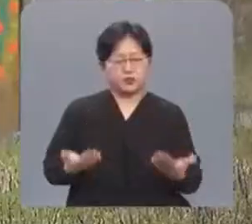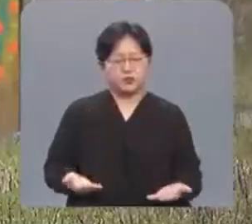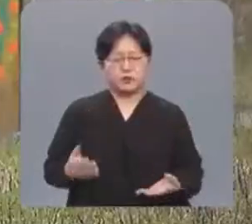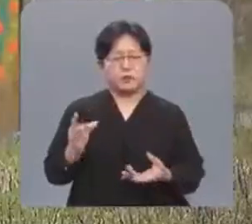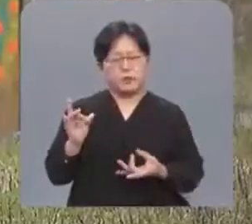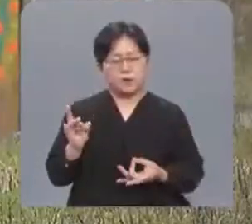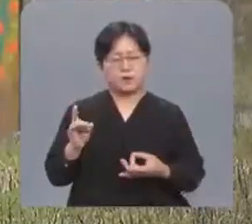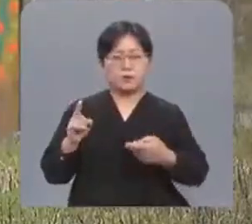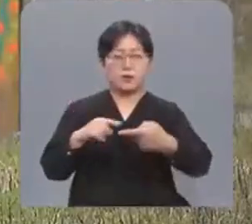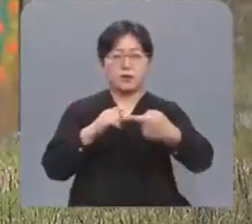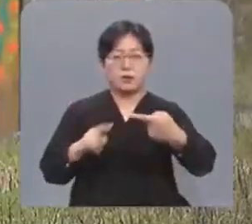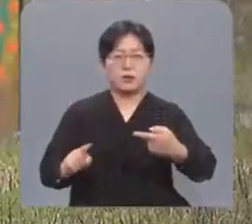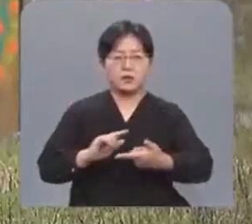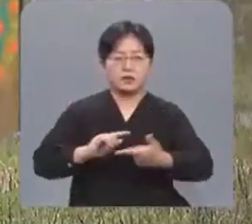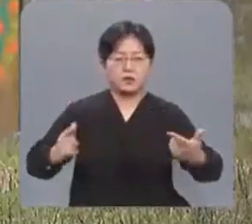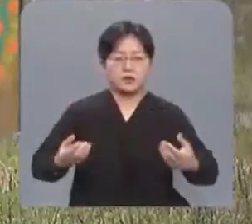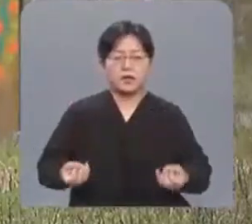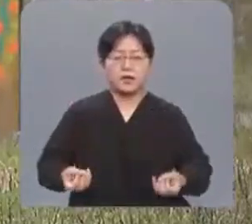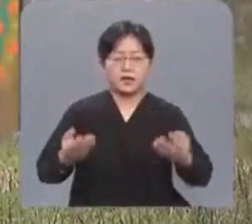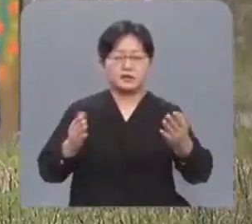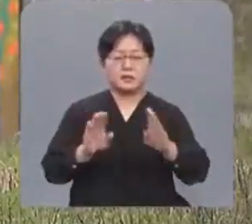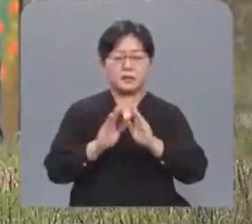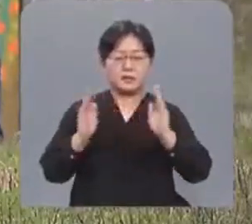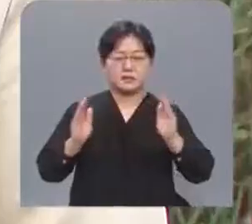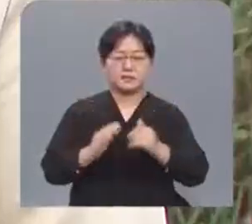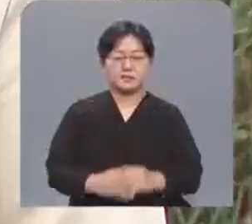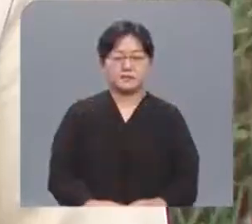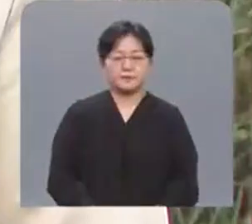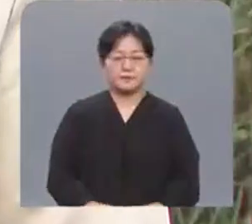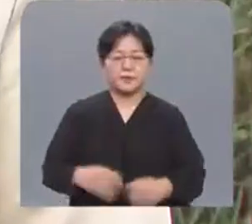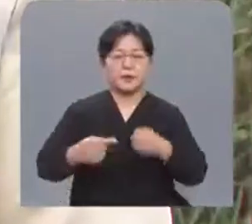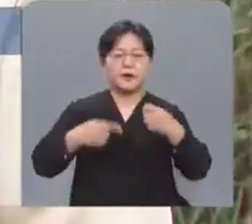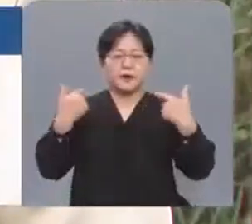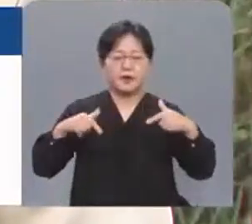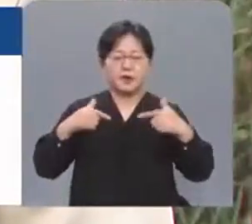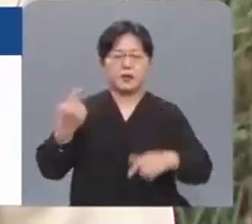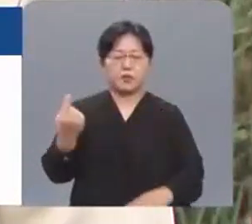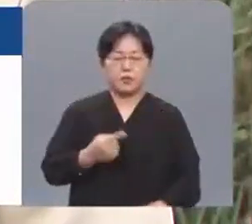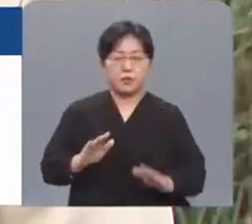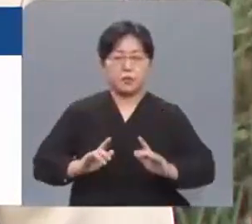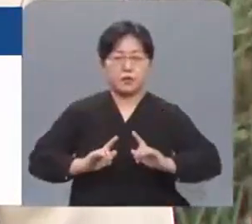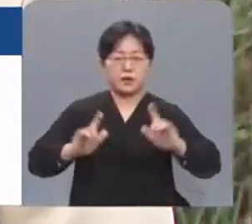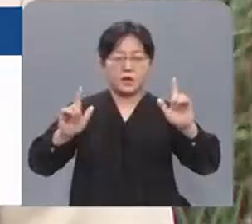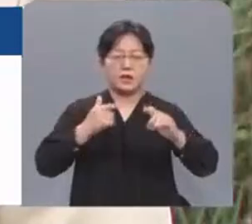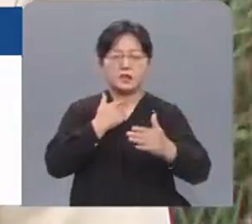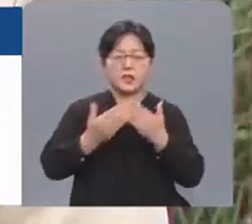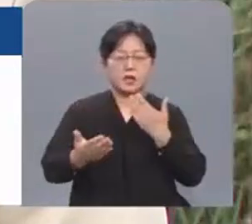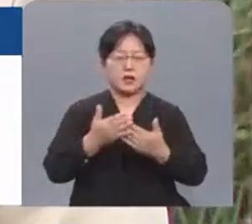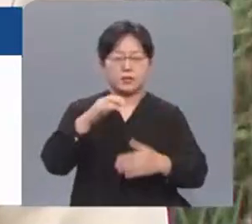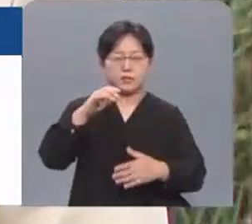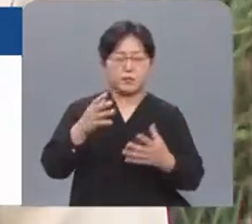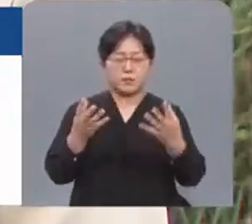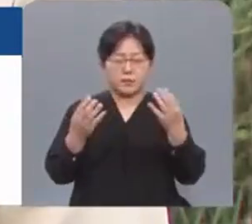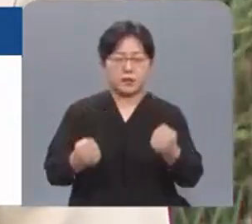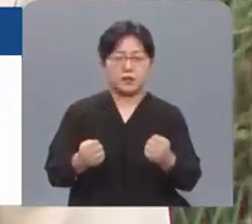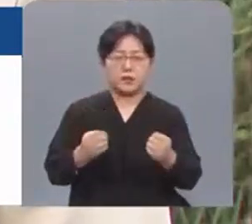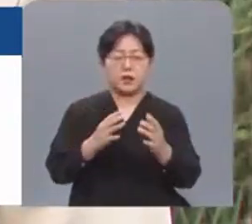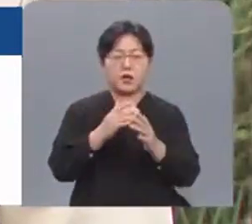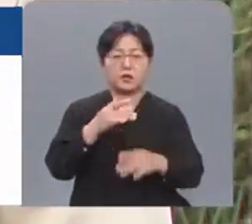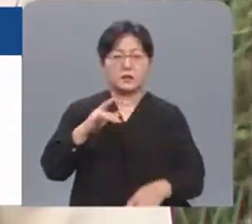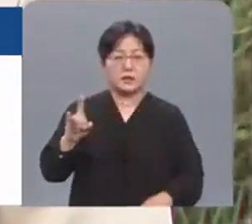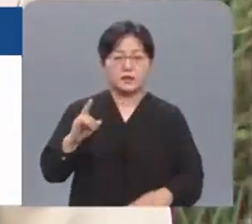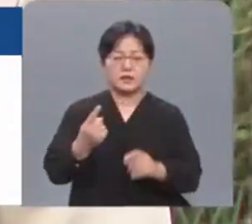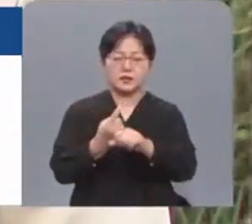멍때리기 대회 등 독특한 행사들도 열립니다. 매년 오는데 올해는 체험 부스도 많아지고 또